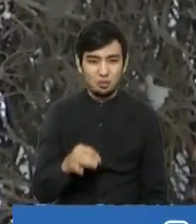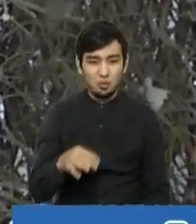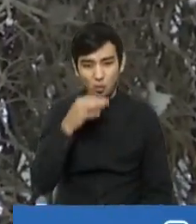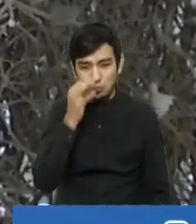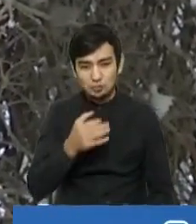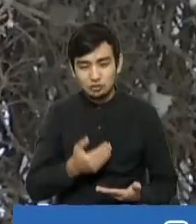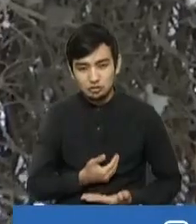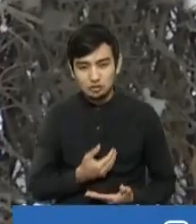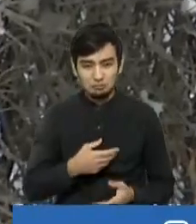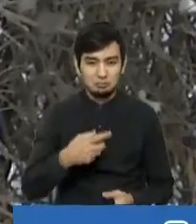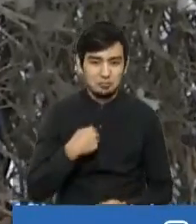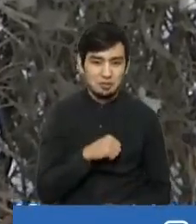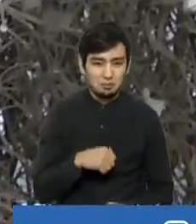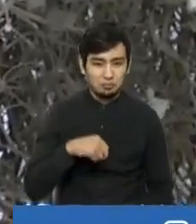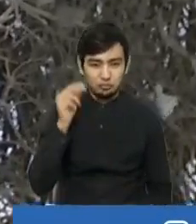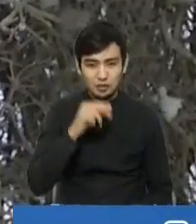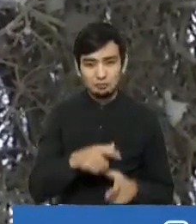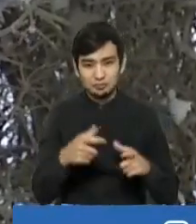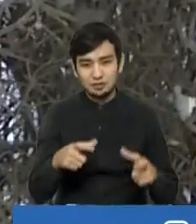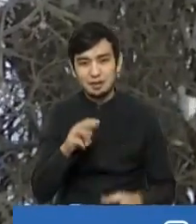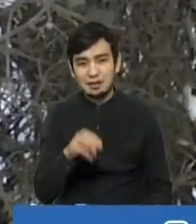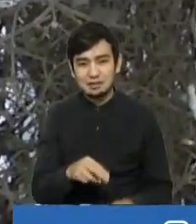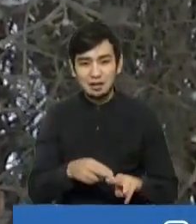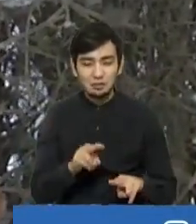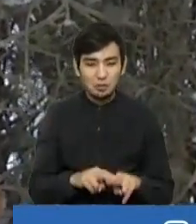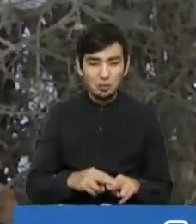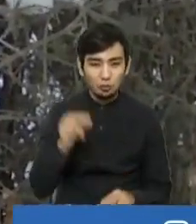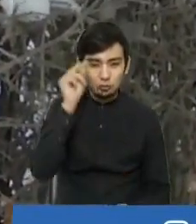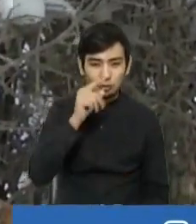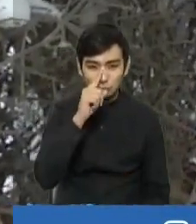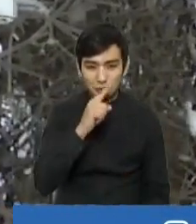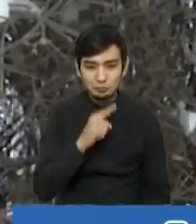что опыт и жизнь – это не тест, которым обучишься за один месяц.